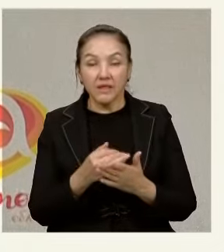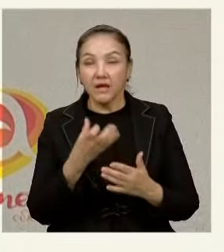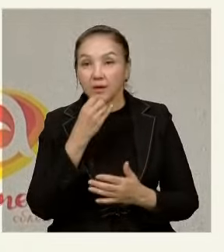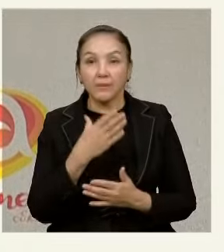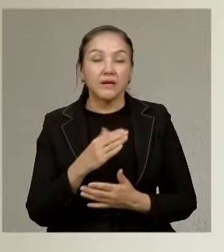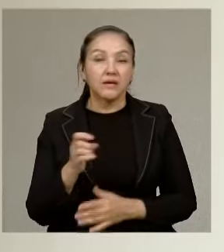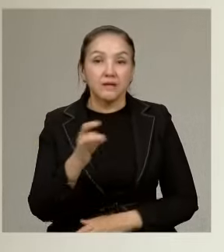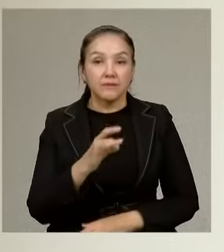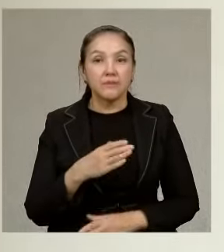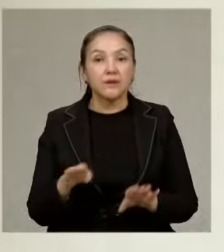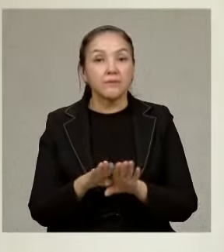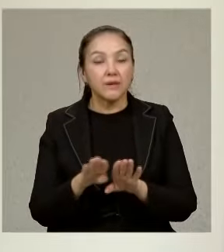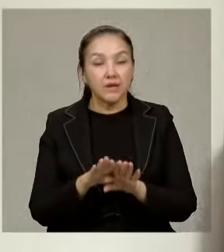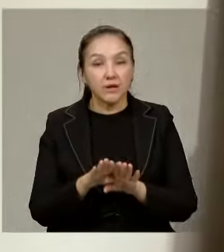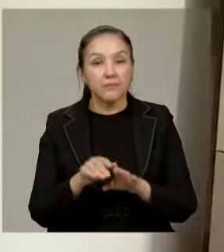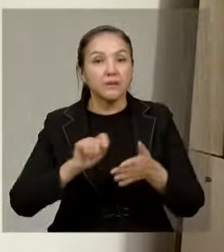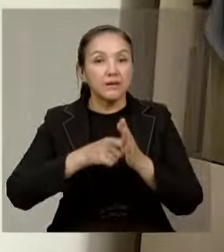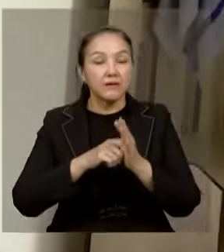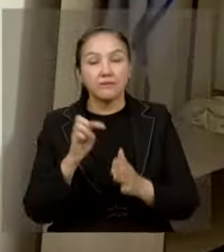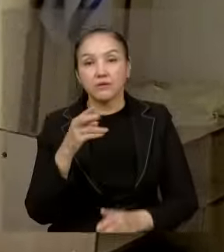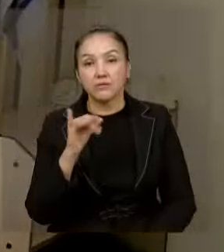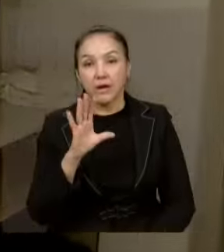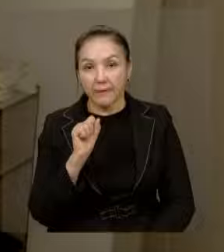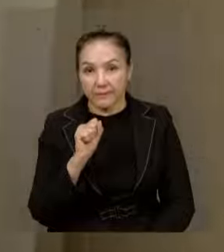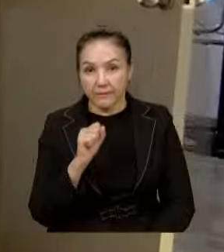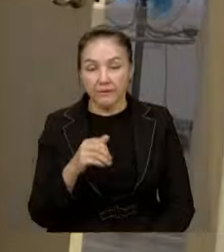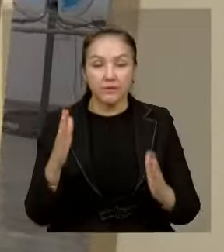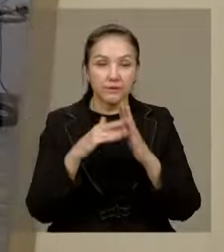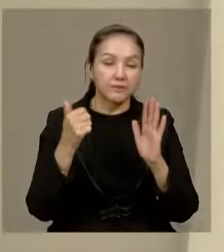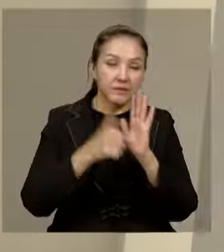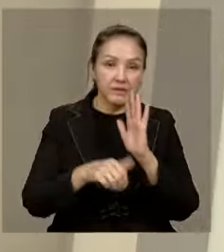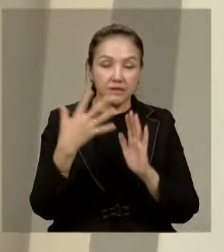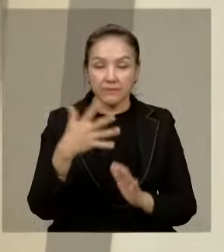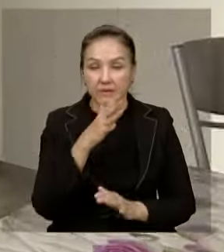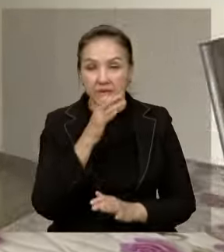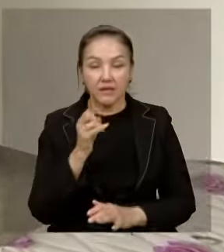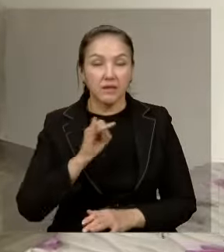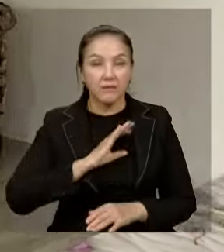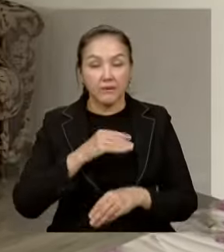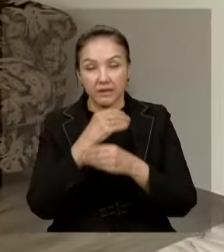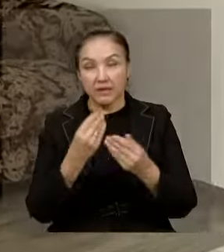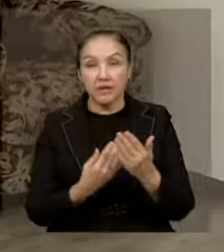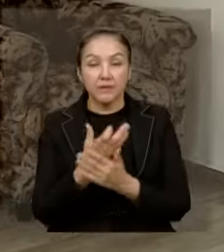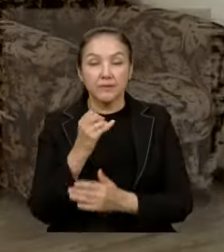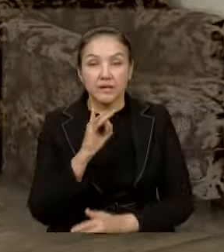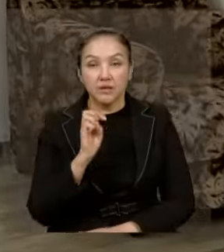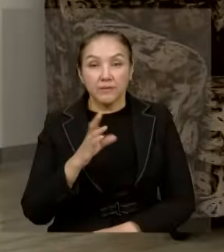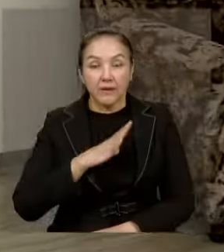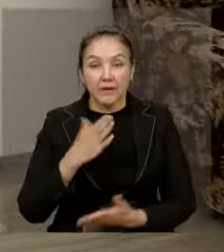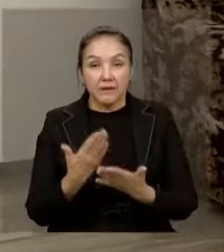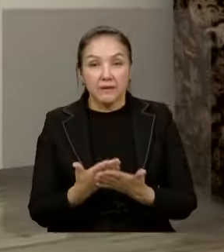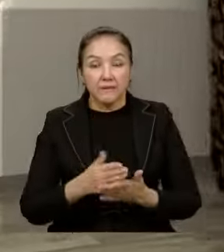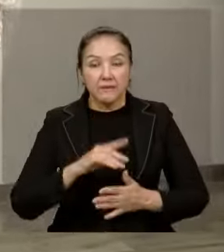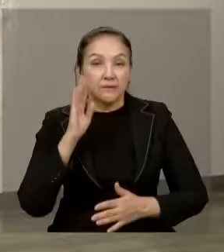благо региона одна из обладательниц ключей Фатима сува дом пятилетней ханки был из самана и Конечно такого